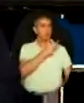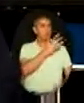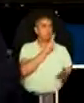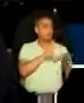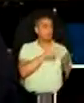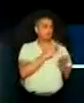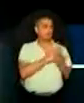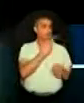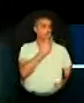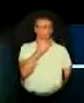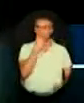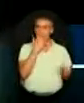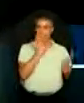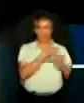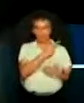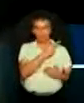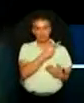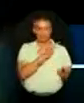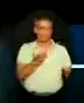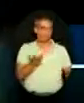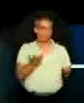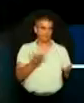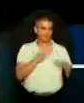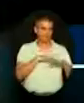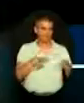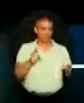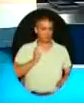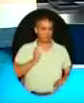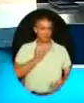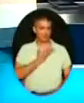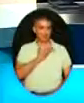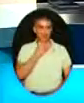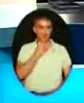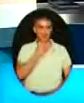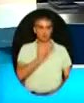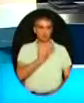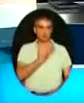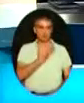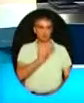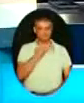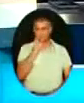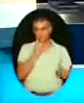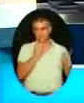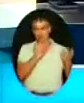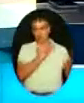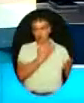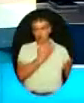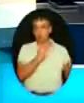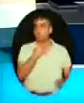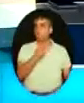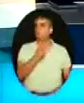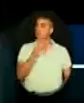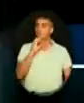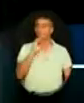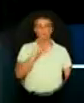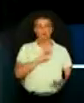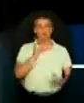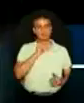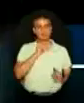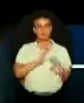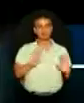32%. תראה מה קורה בנגב עם אדמות קפה, עם אדמות פרטיות של יהודים. מה שאומר לך קבל, זה בלי